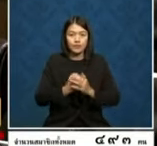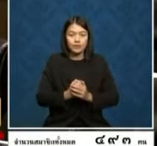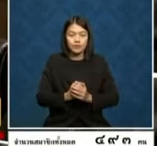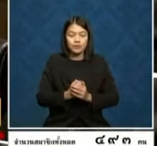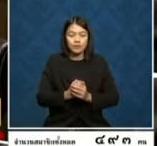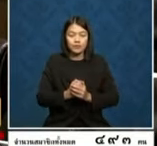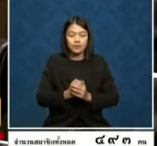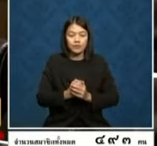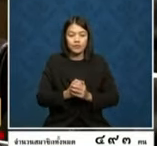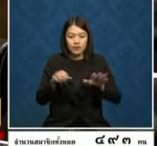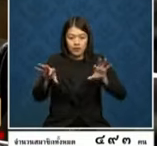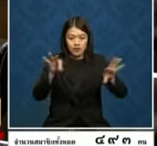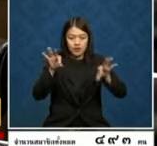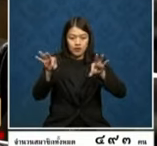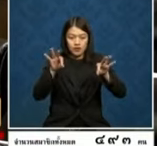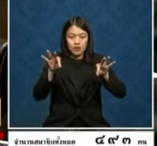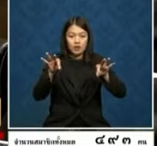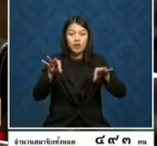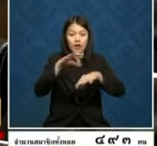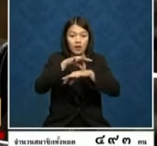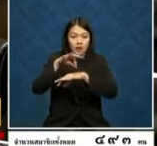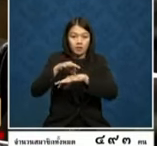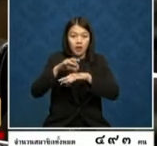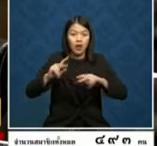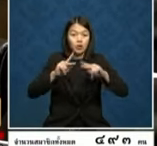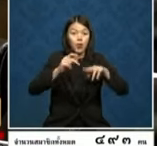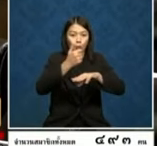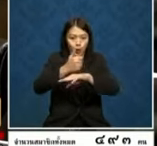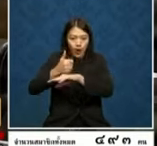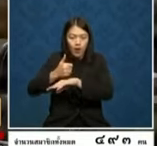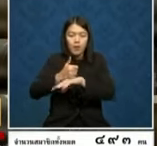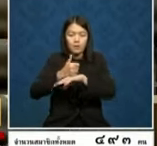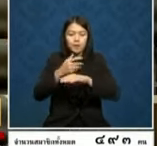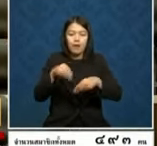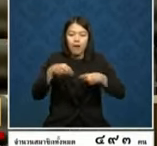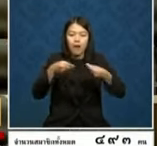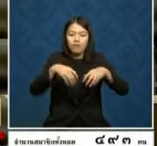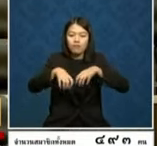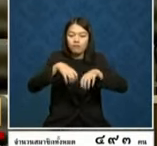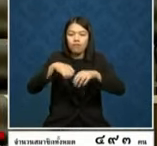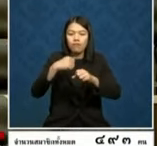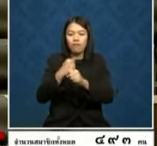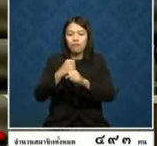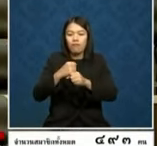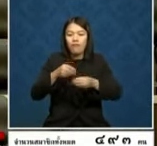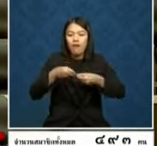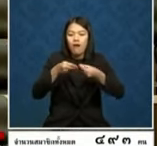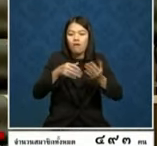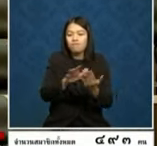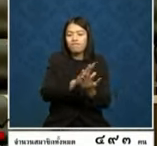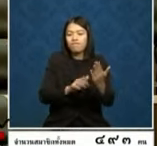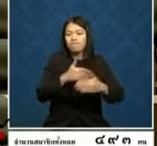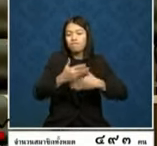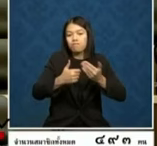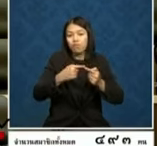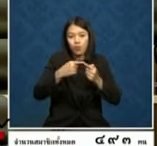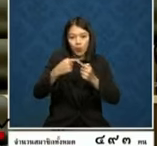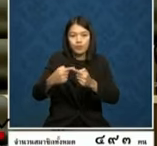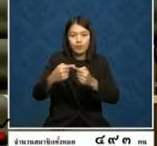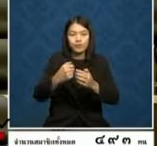ได้เลือกสรรผู้ที่สมควรดำรงตำแหน่งรัฐมนตรีเพื่อบริหารราชการแผ่นดินสืบต่อไป